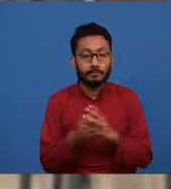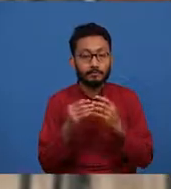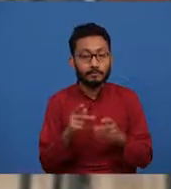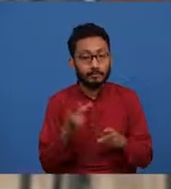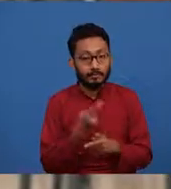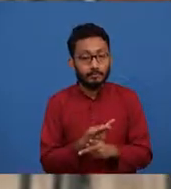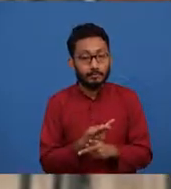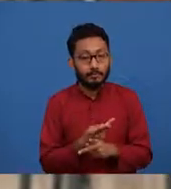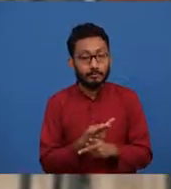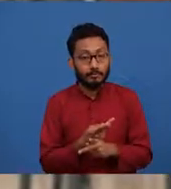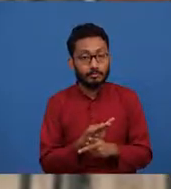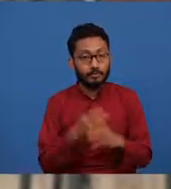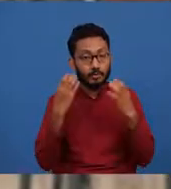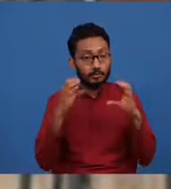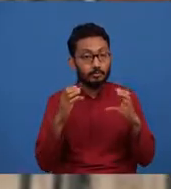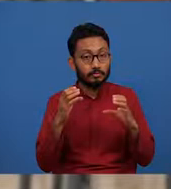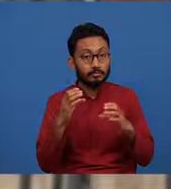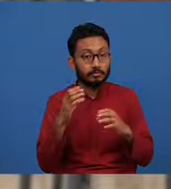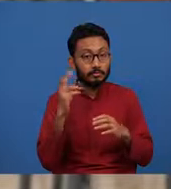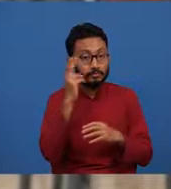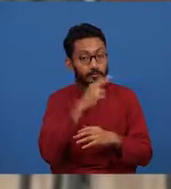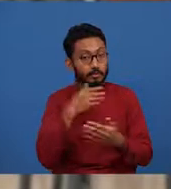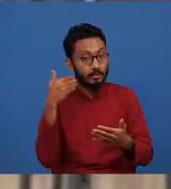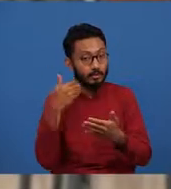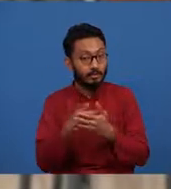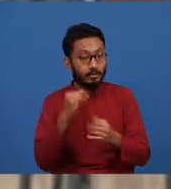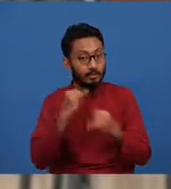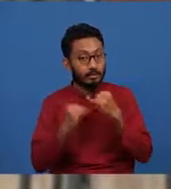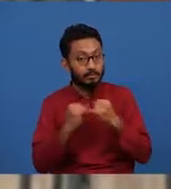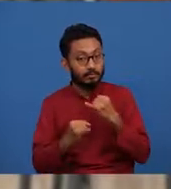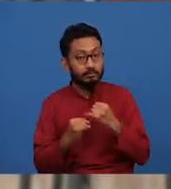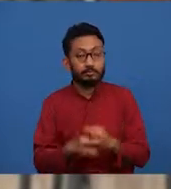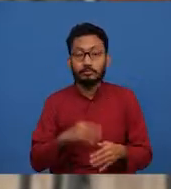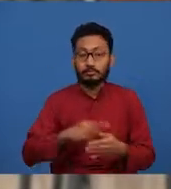Jadi, kekal bersama Cikgu Ros hingga ke akhir program.